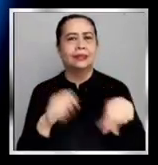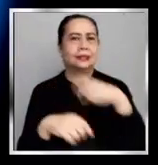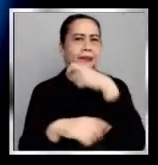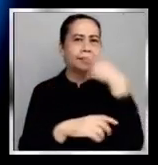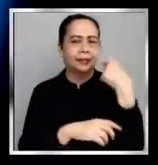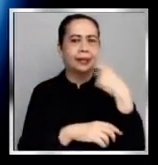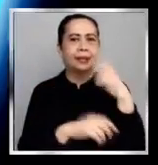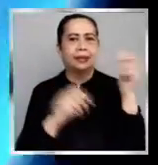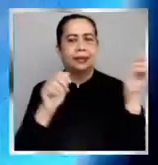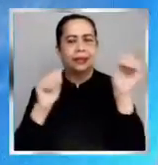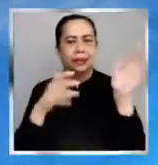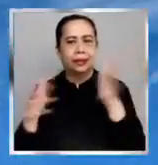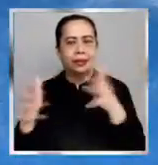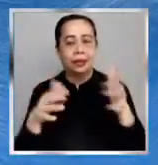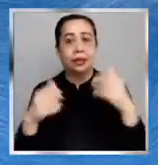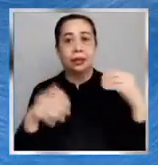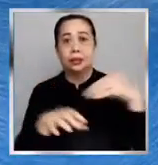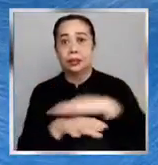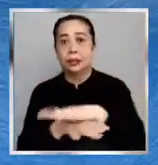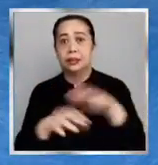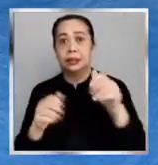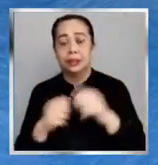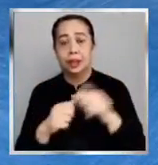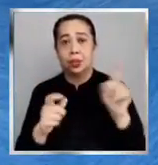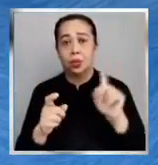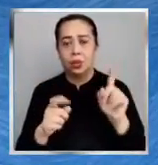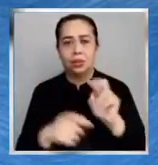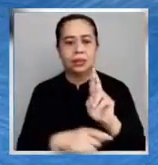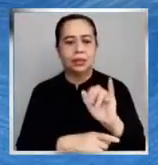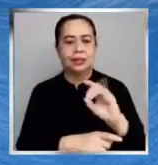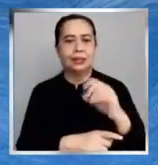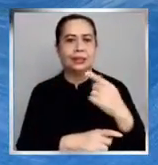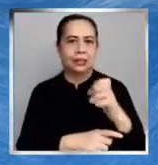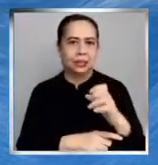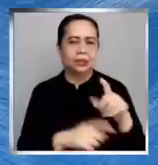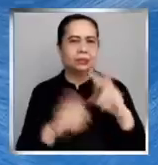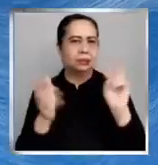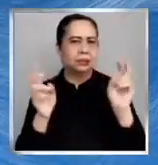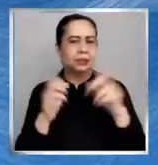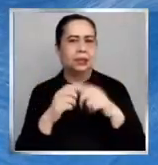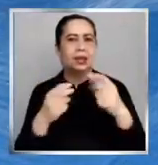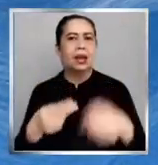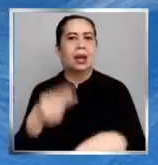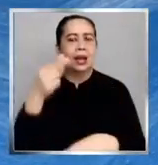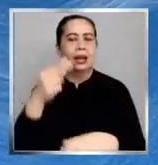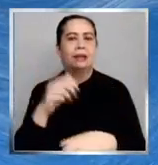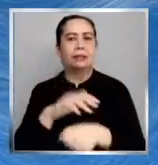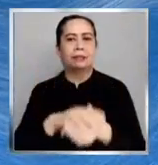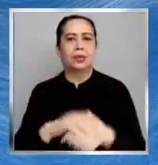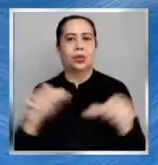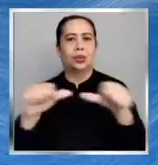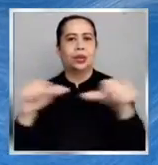Ang umiiral na ngayon, ridge o extension ng isang high pressure area na